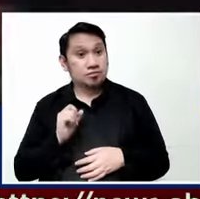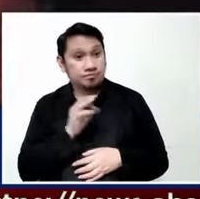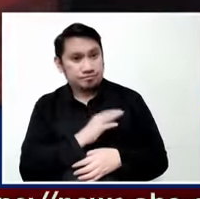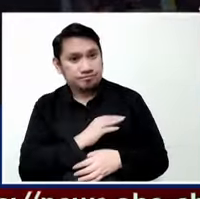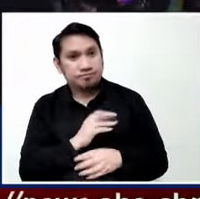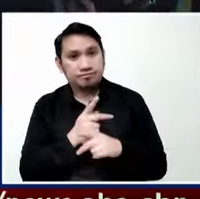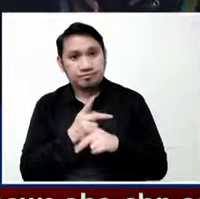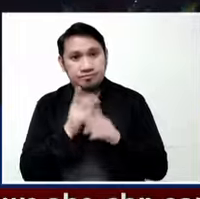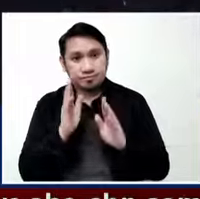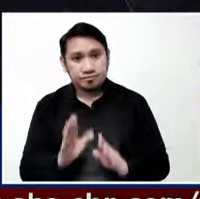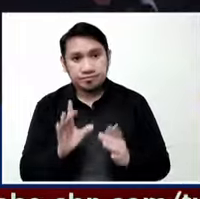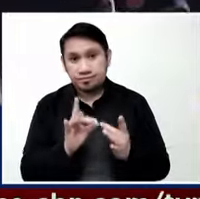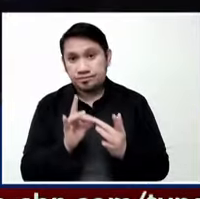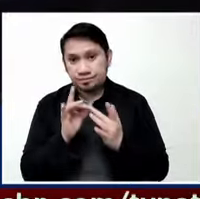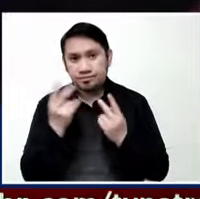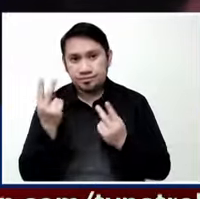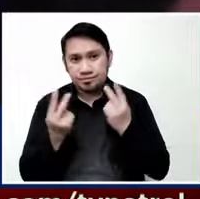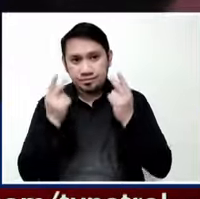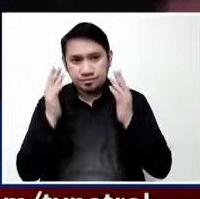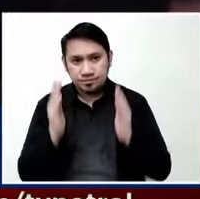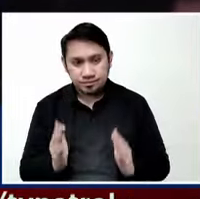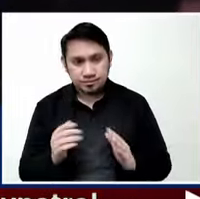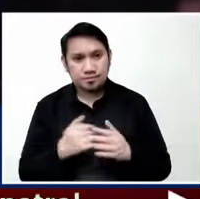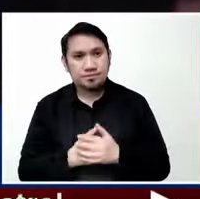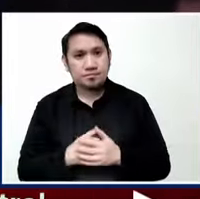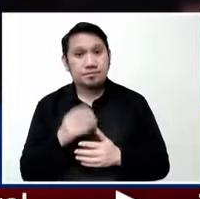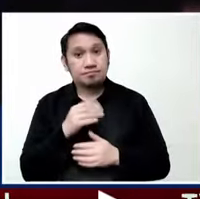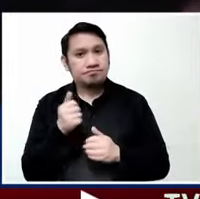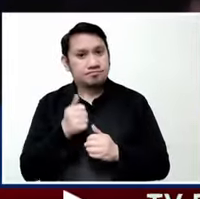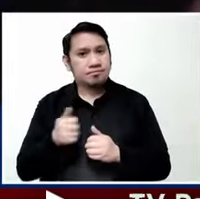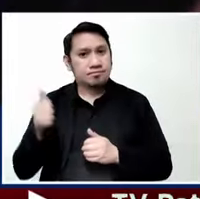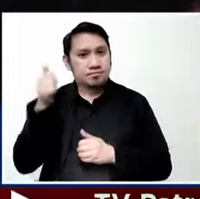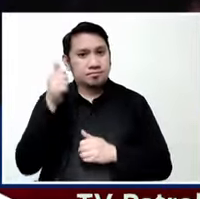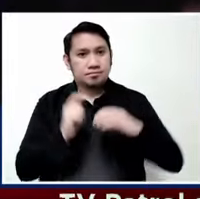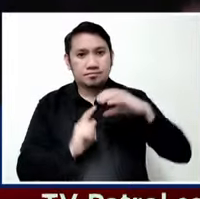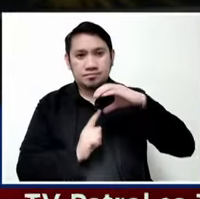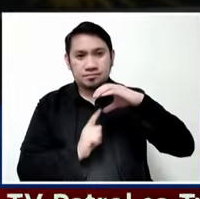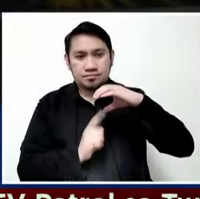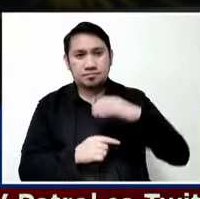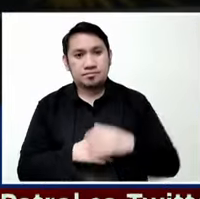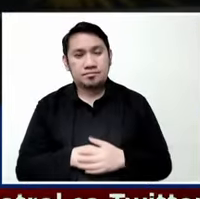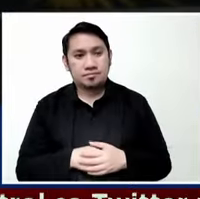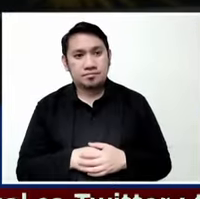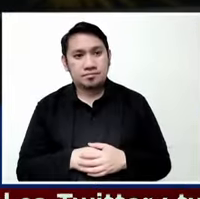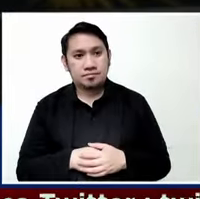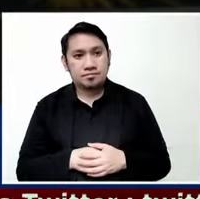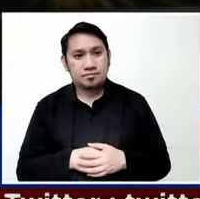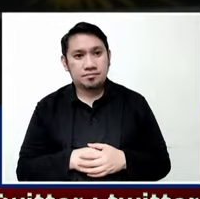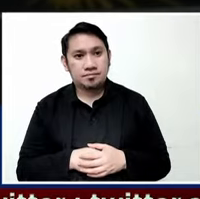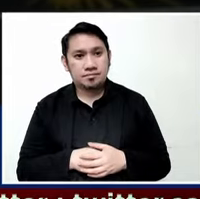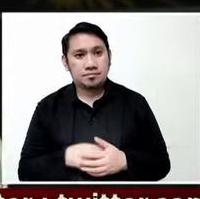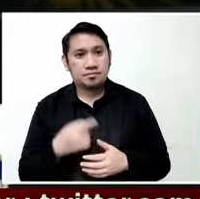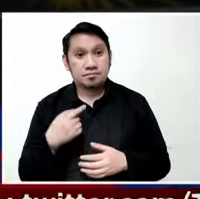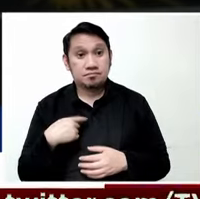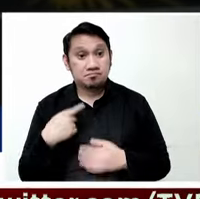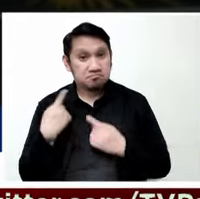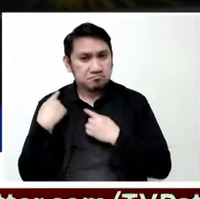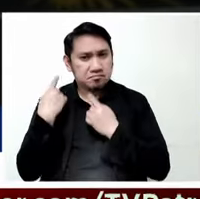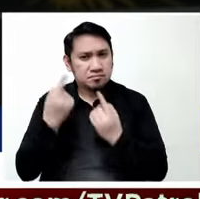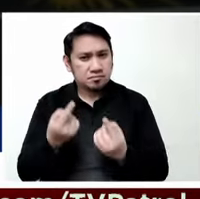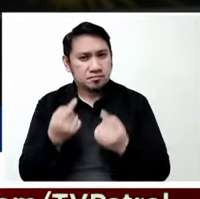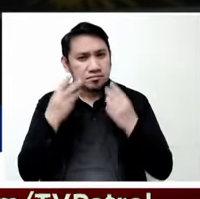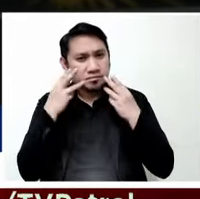at mga espesyal na bisita, kabilang ang executives ng ABS-CBN at Prime Video. Habang napapanood ko kanina